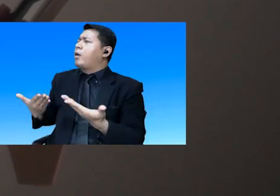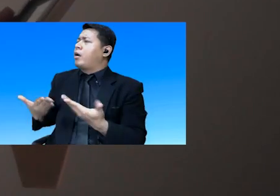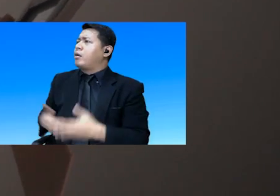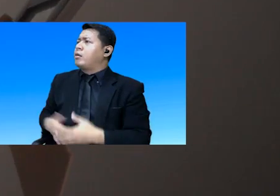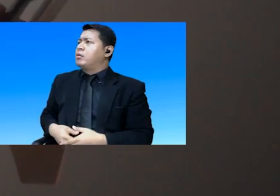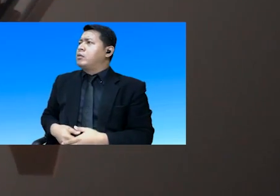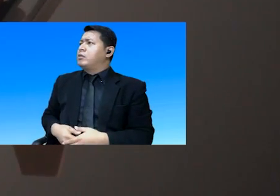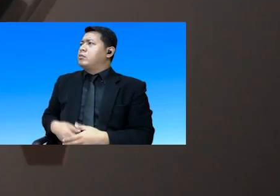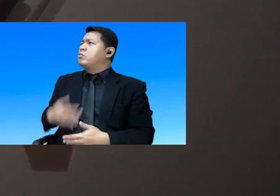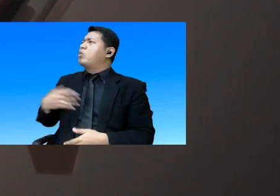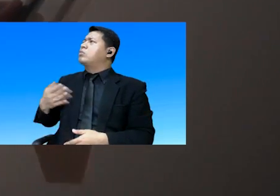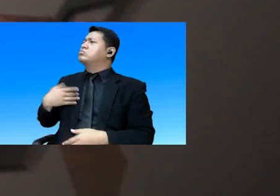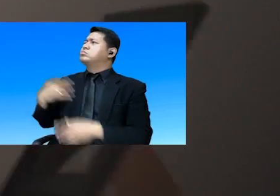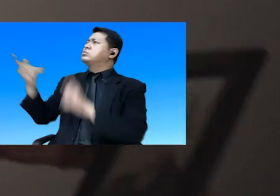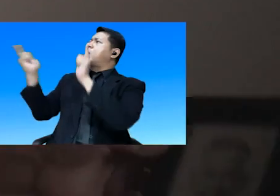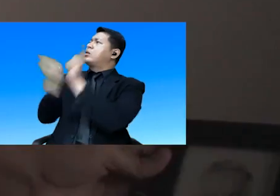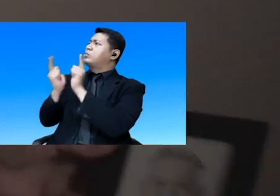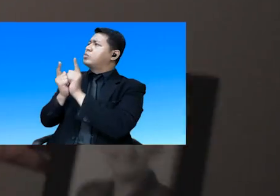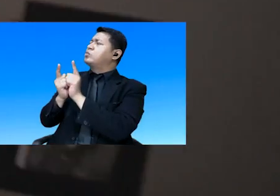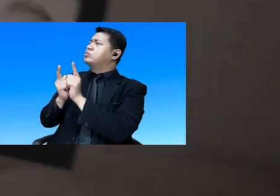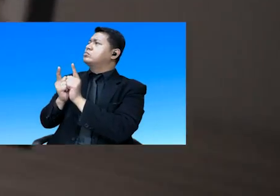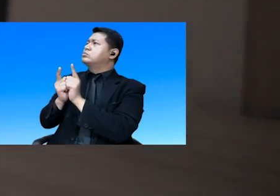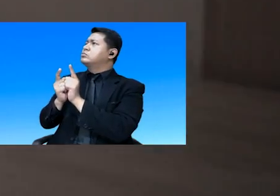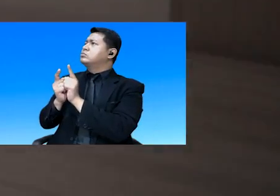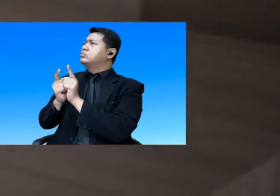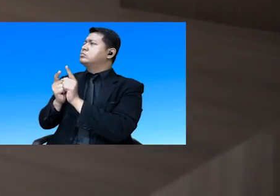Andai kita ketemu ya opung.